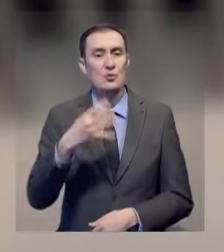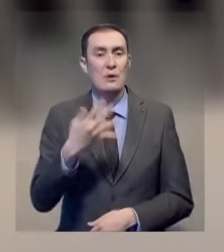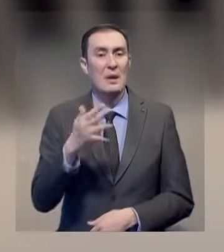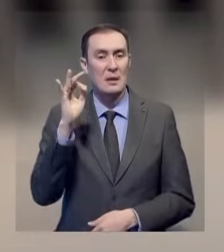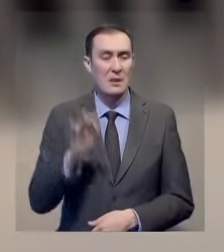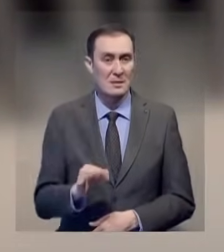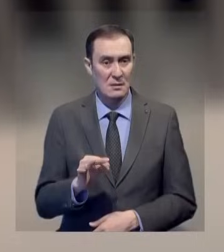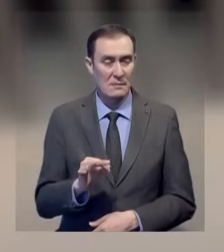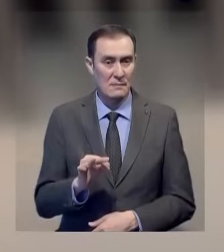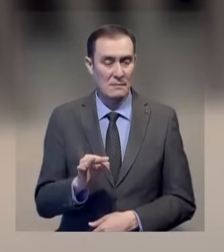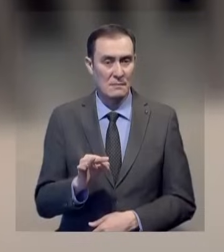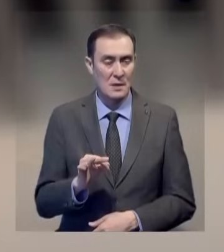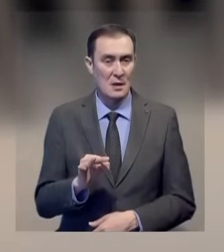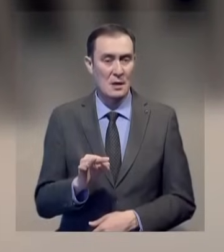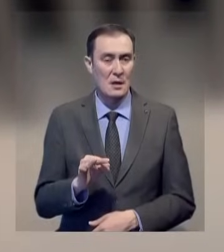43-45%.